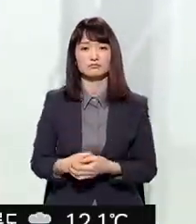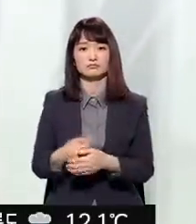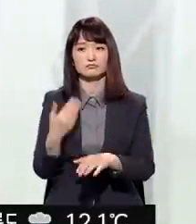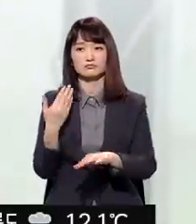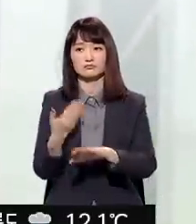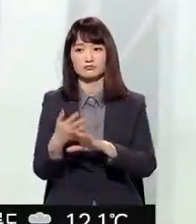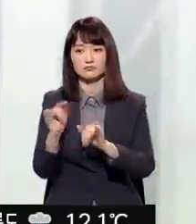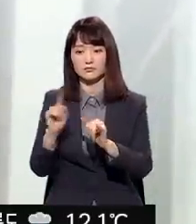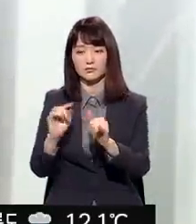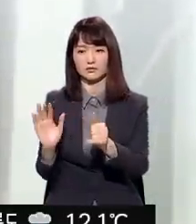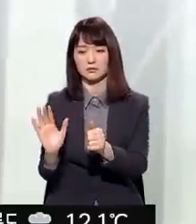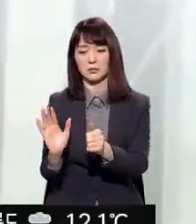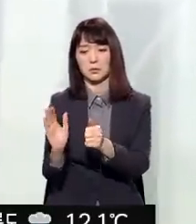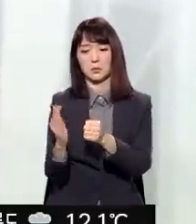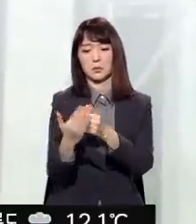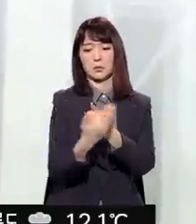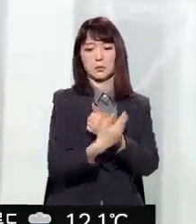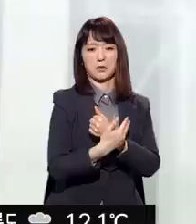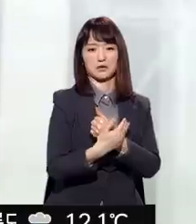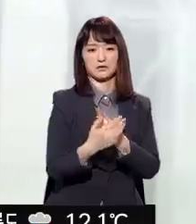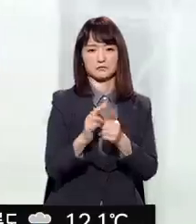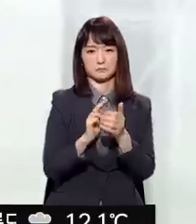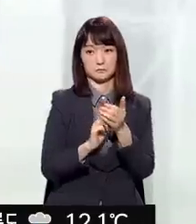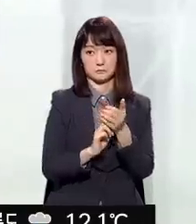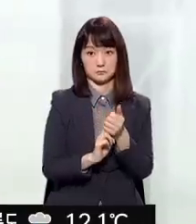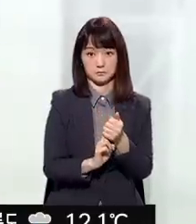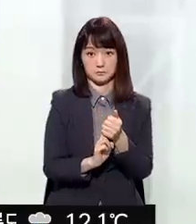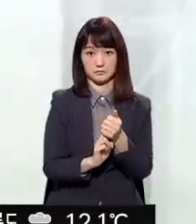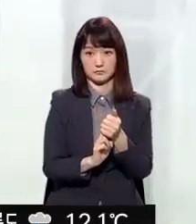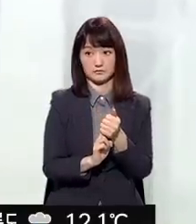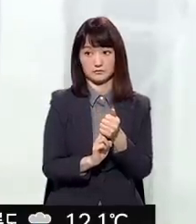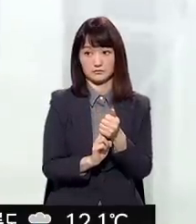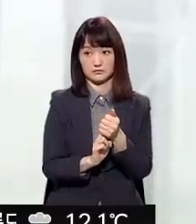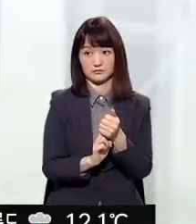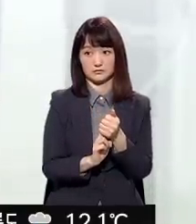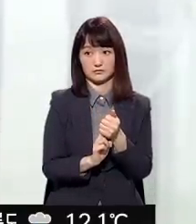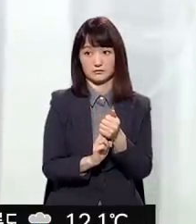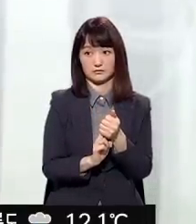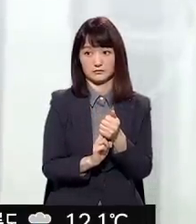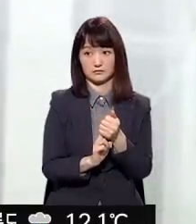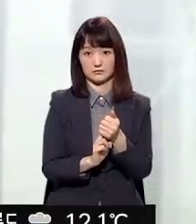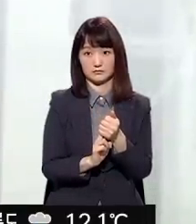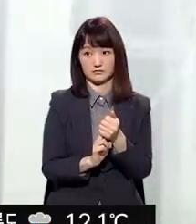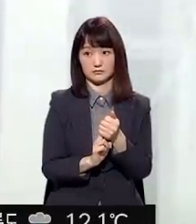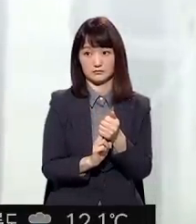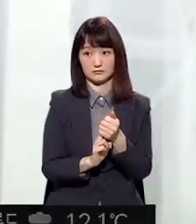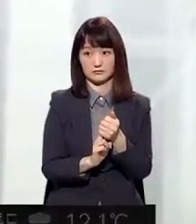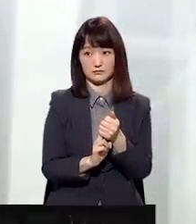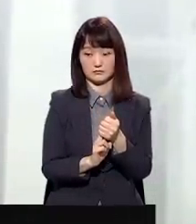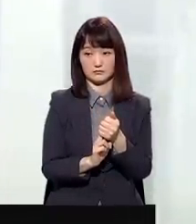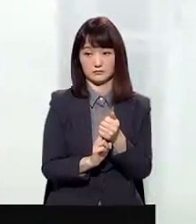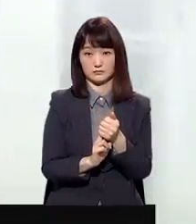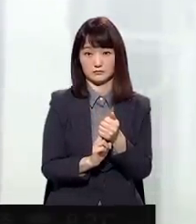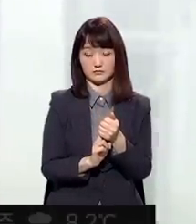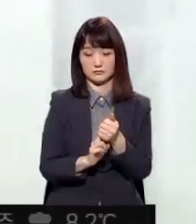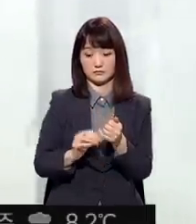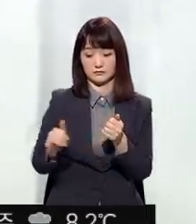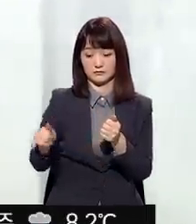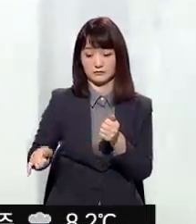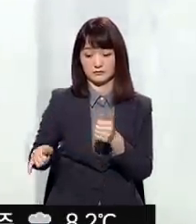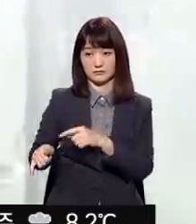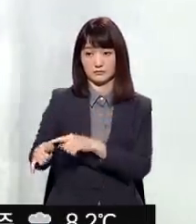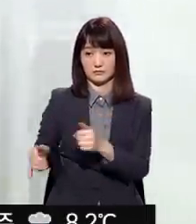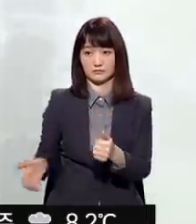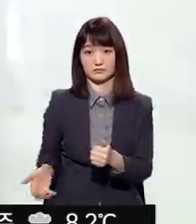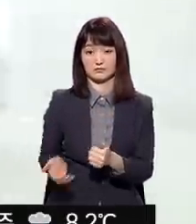싹 가리더니 몸으로 싹 가리더니 잠시만요. 잠시 후에 저걸로 이제 싹 가립니다. 이제